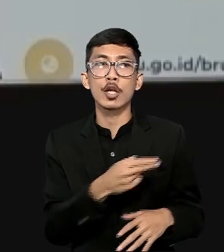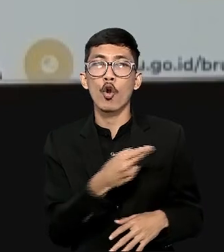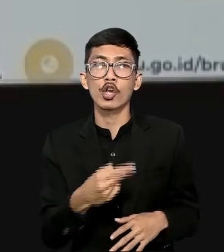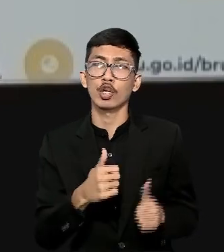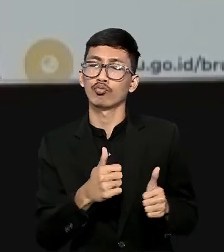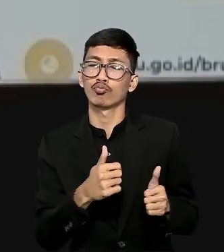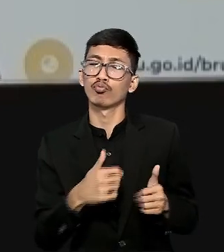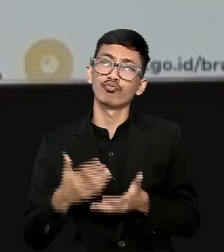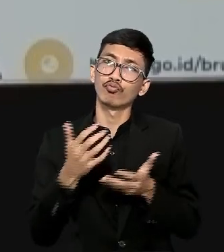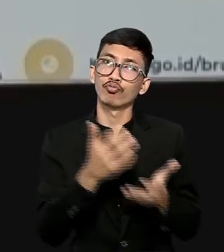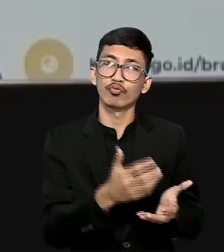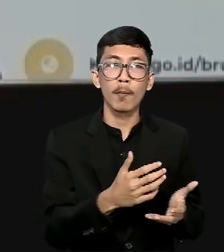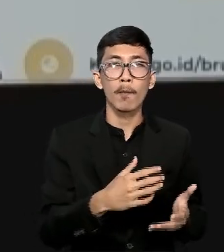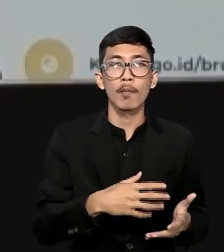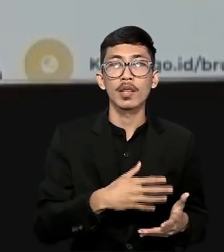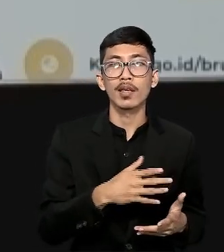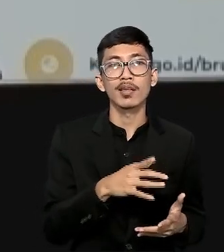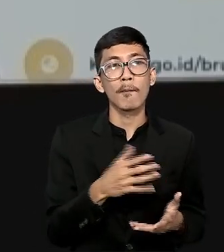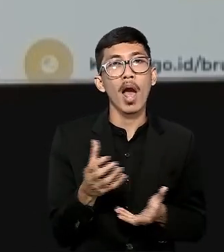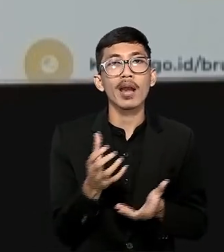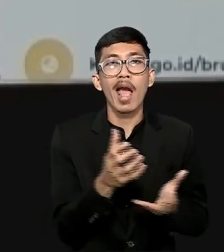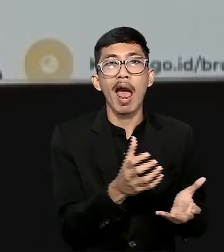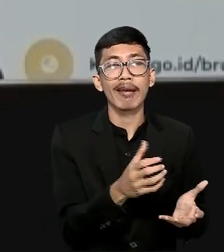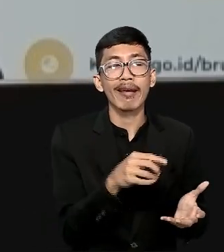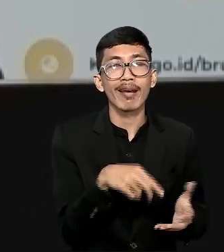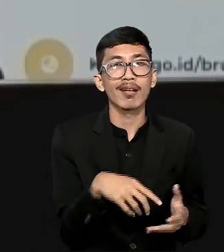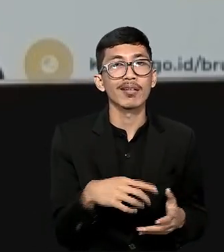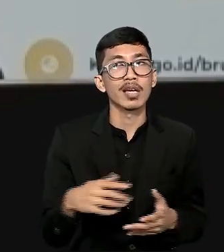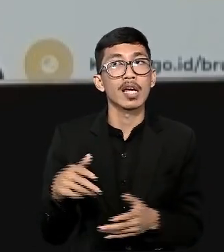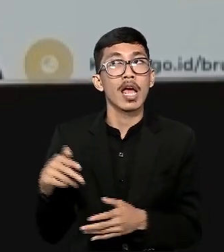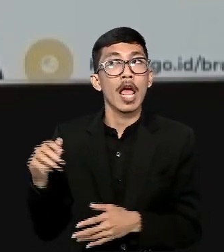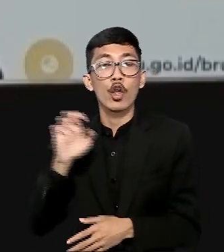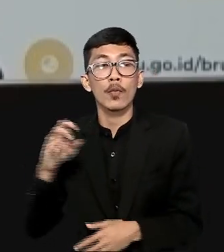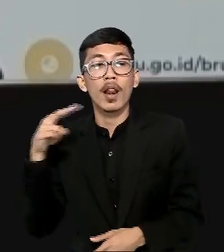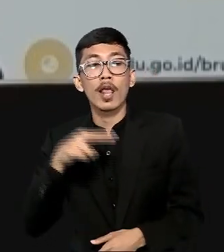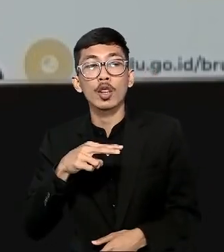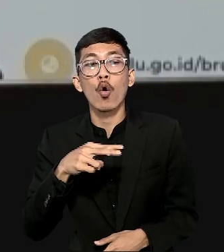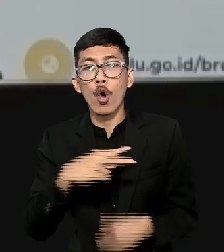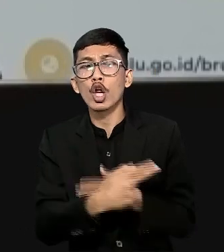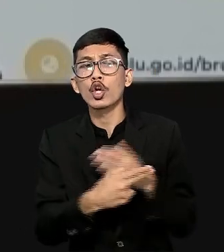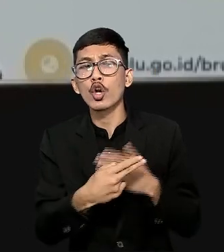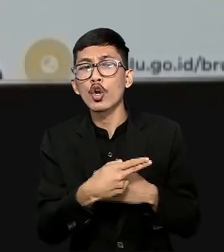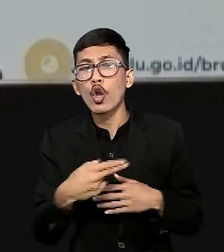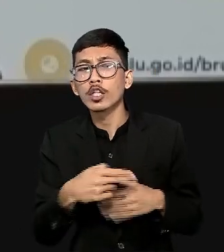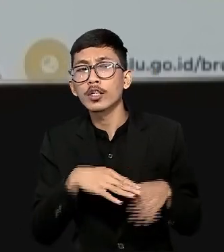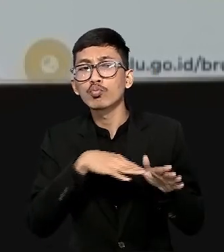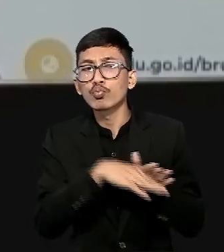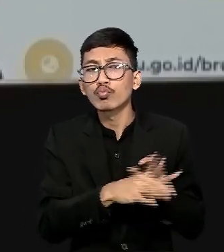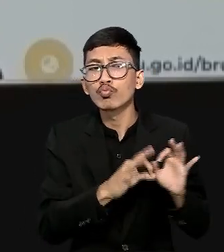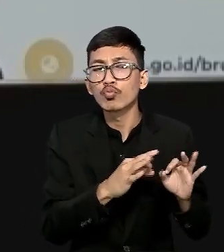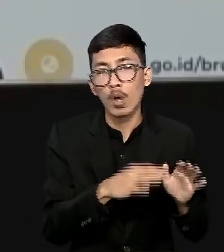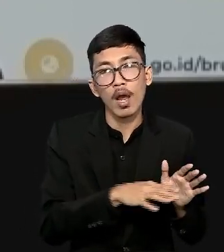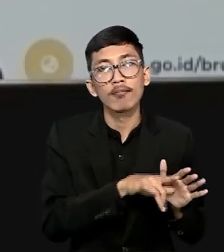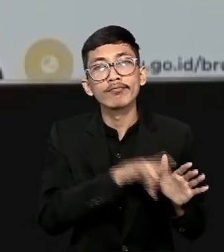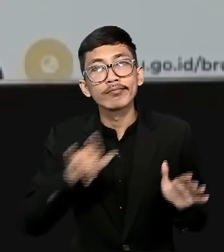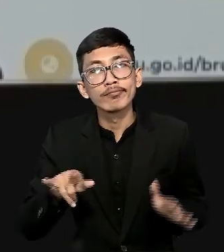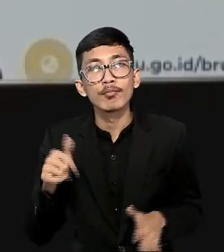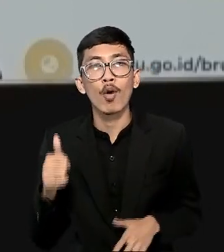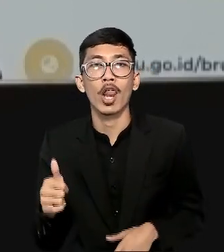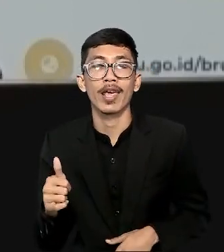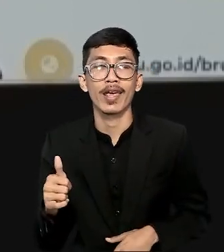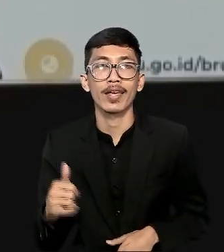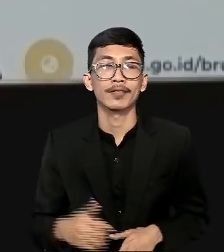dokter atas usaha kita sehingga proudly Reva membebaskan perjalanan warga Indonesia tapi tentunya kita masih ada beberapa hal